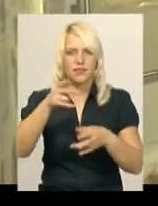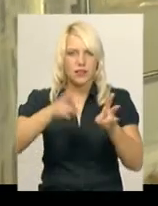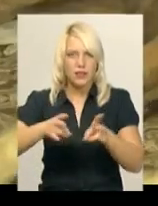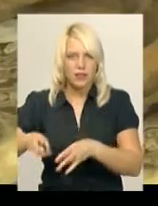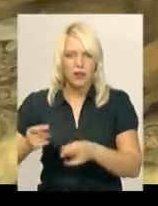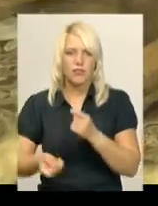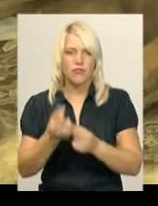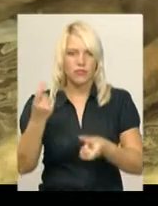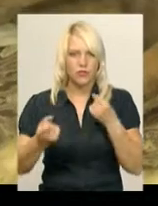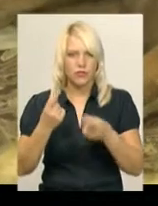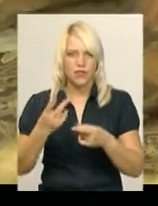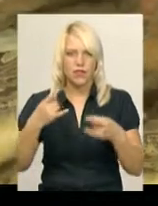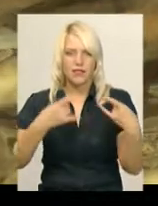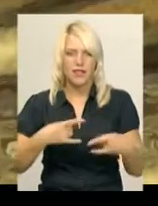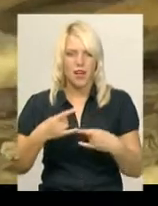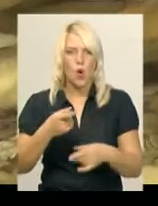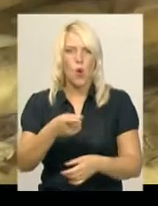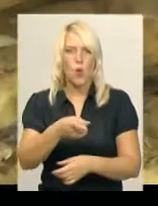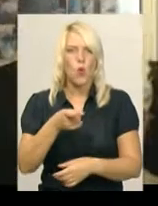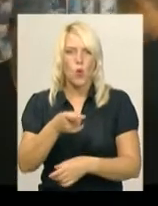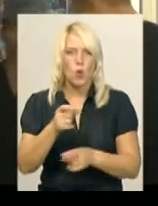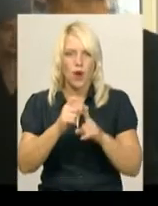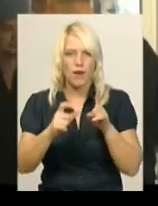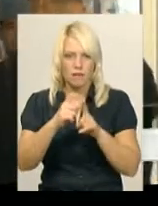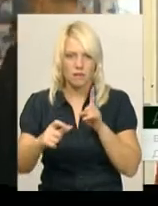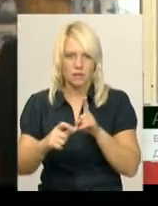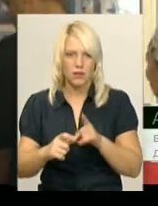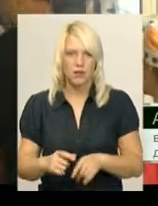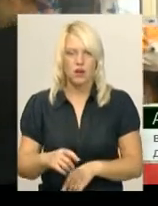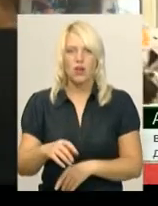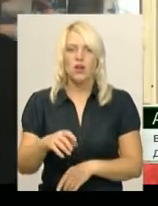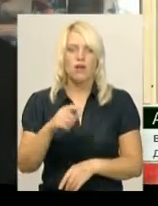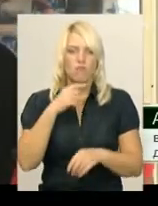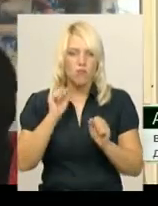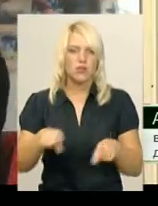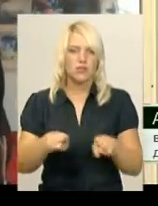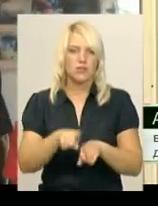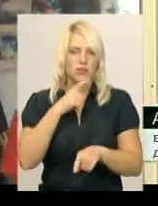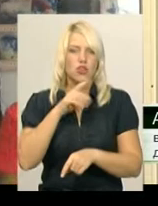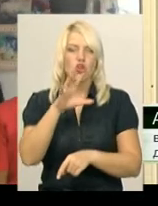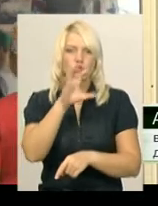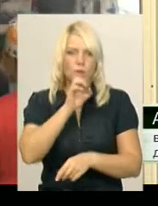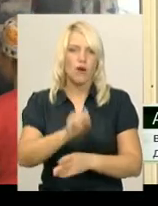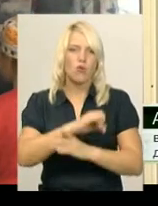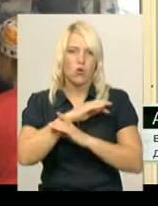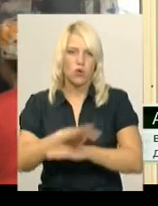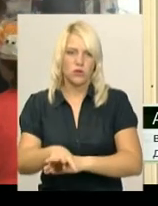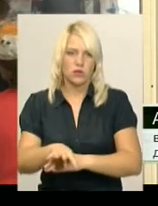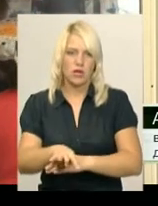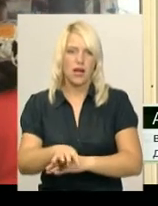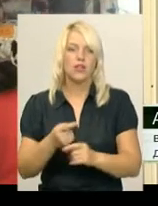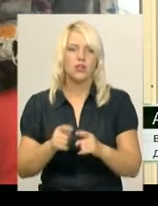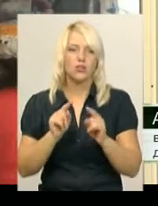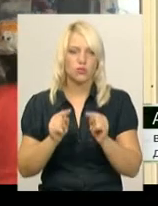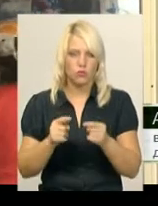лікарі виявили на рентгенівських знімках кулі в тілі тварини. Собаку розстріляли, можна сказати, так, як є. Того, що